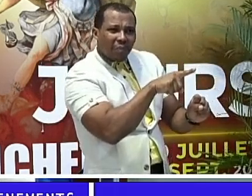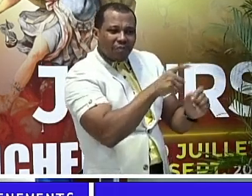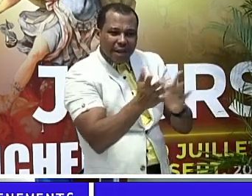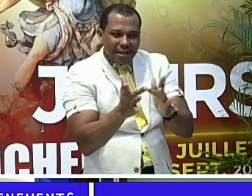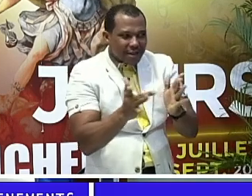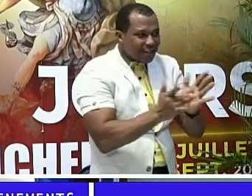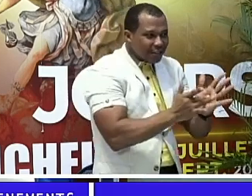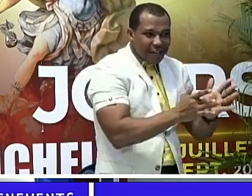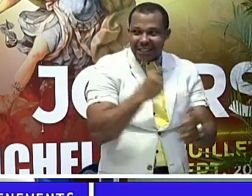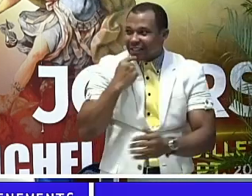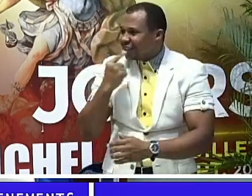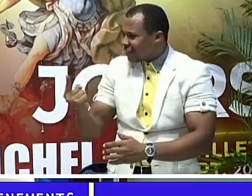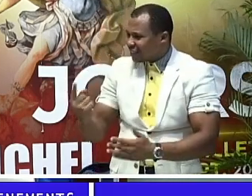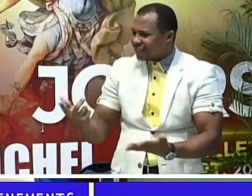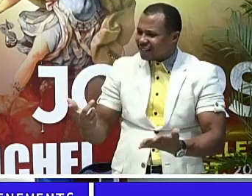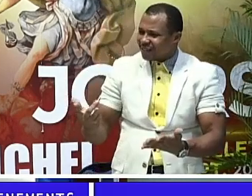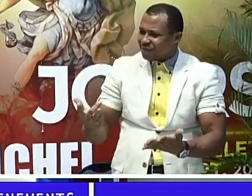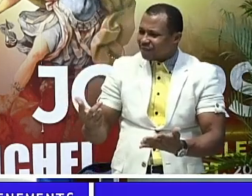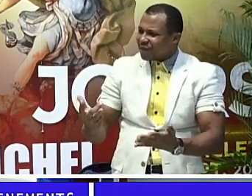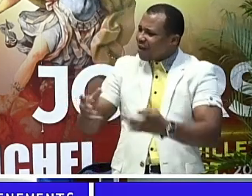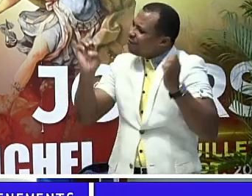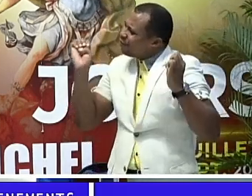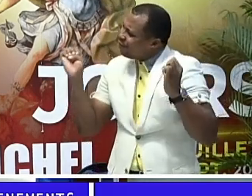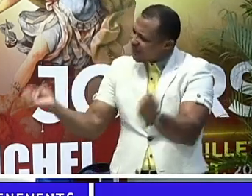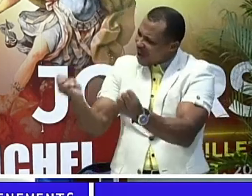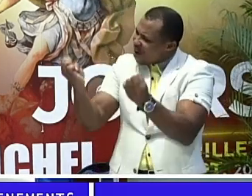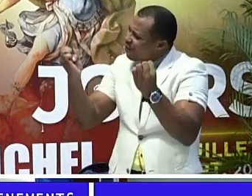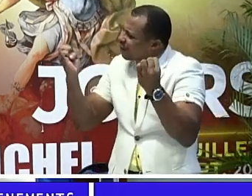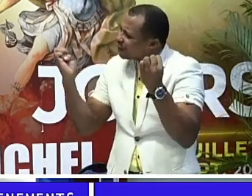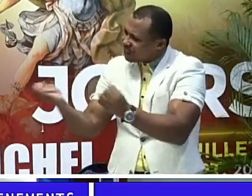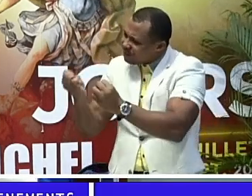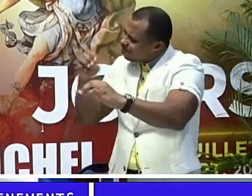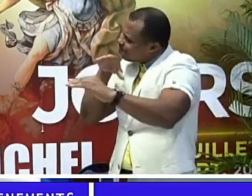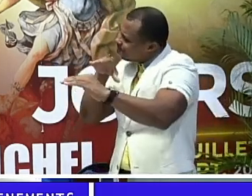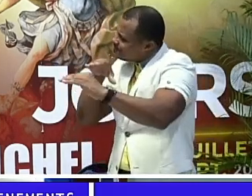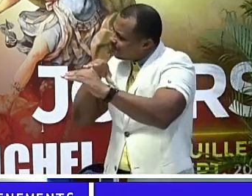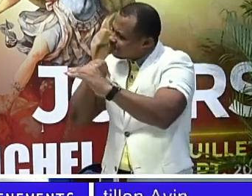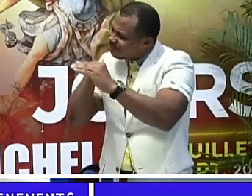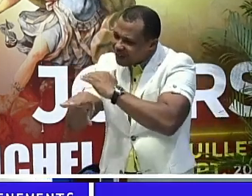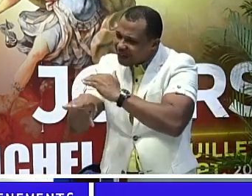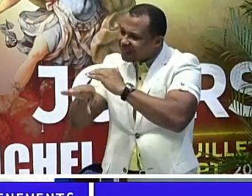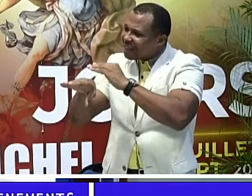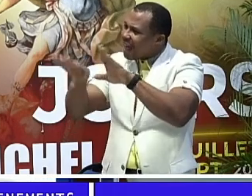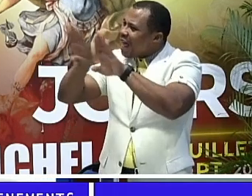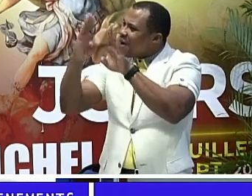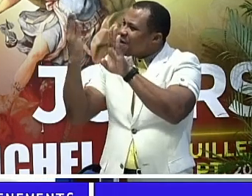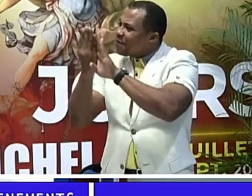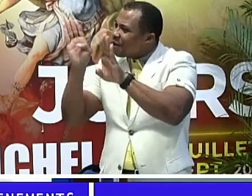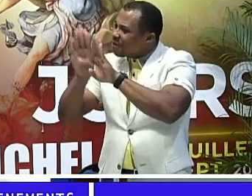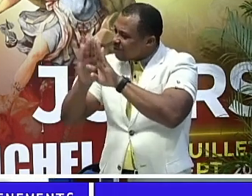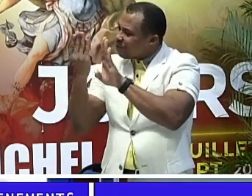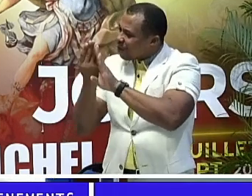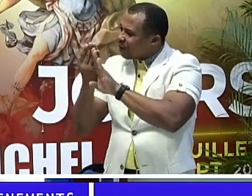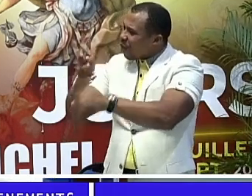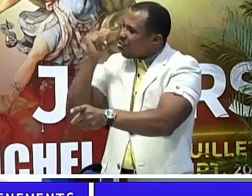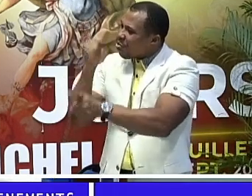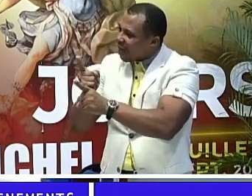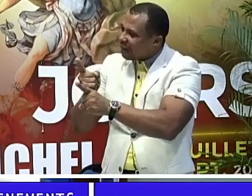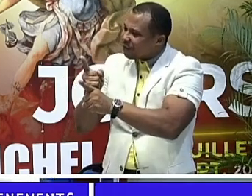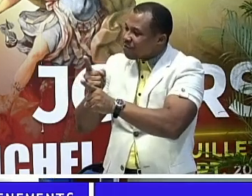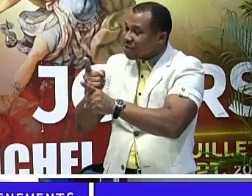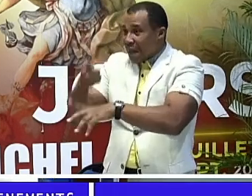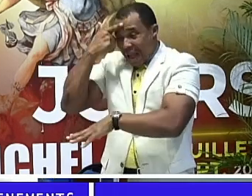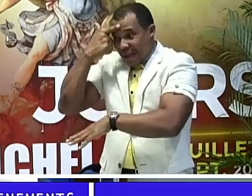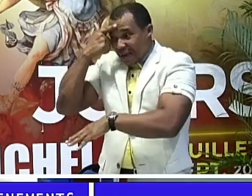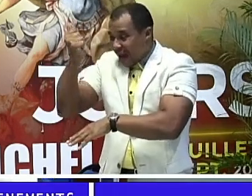Jésus leur dit, « Efforcez-vous d'entrer par la porte étroite,